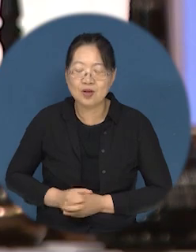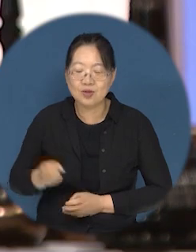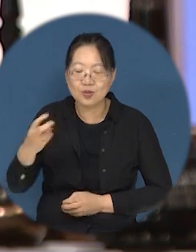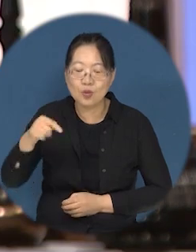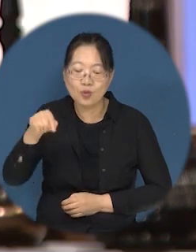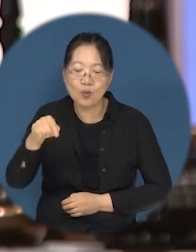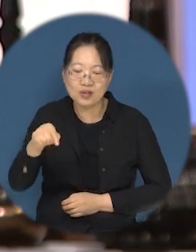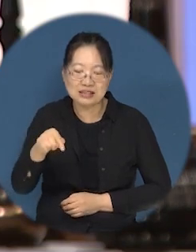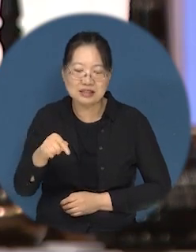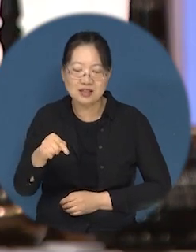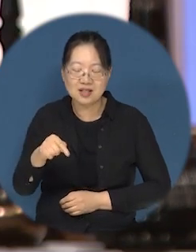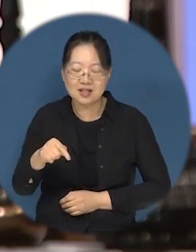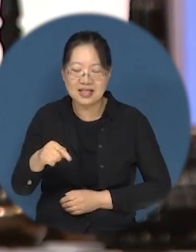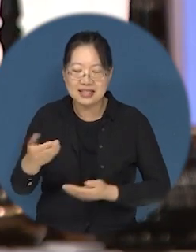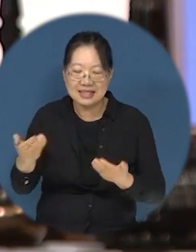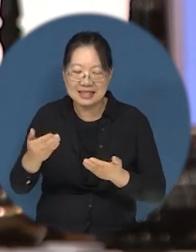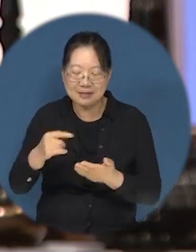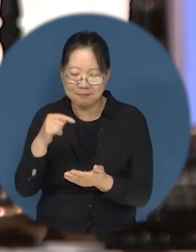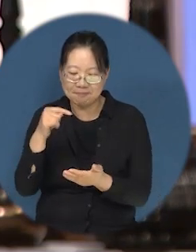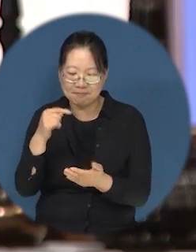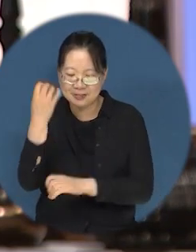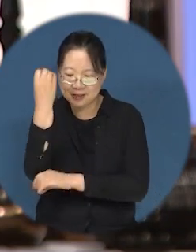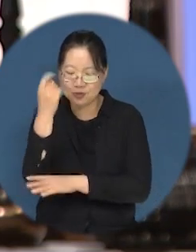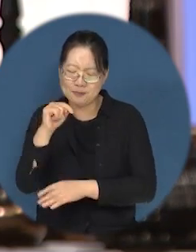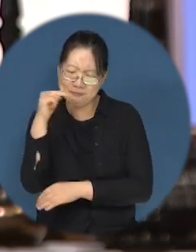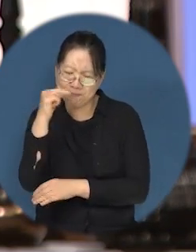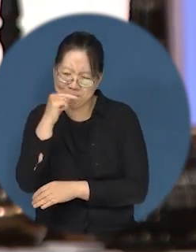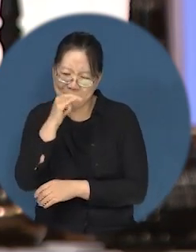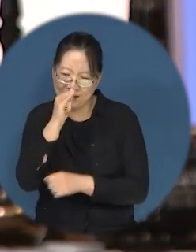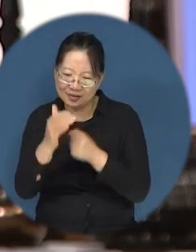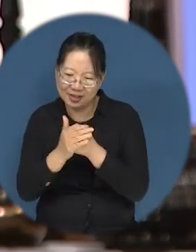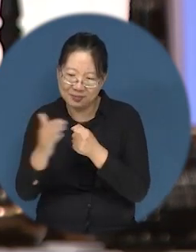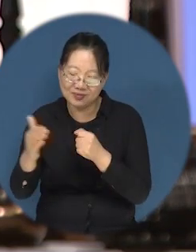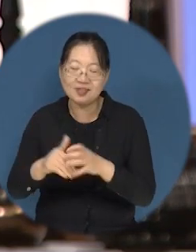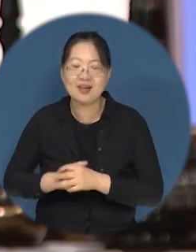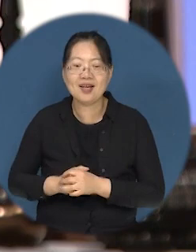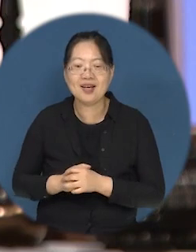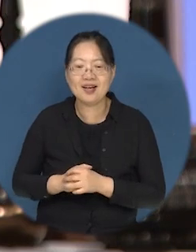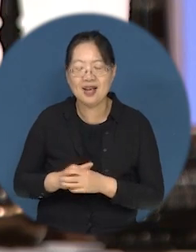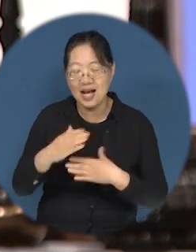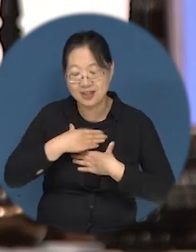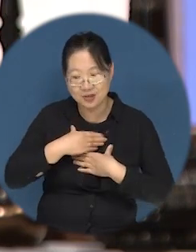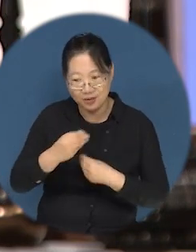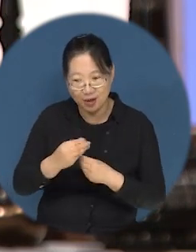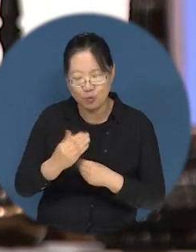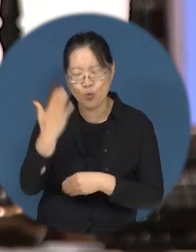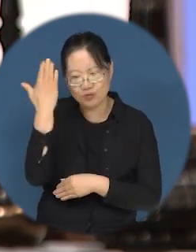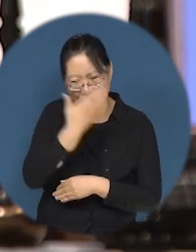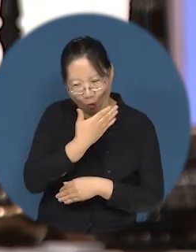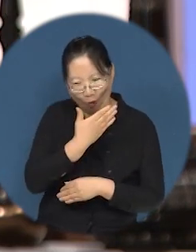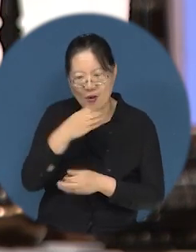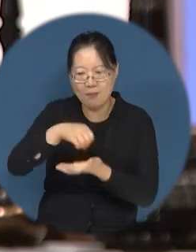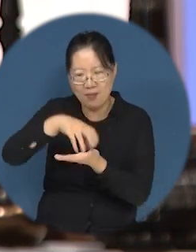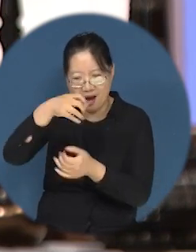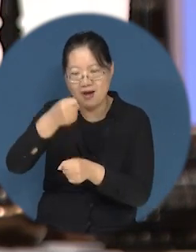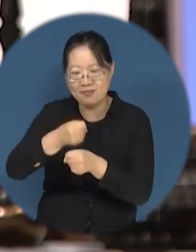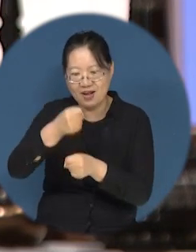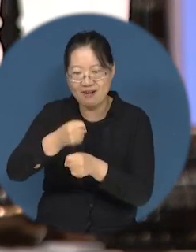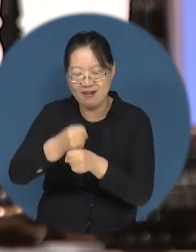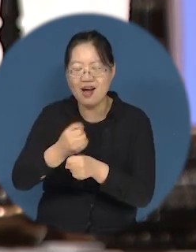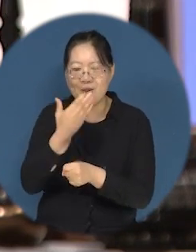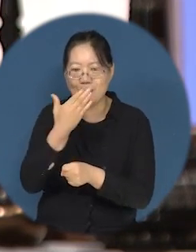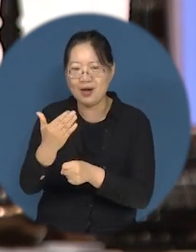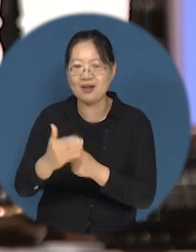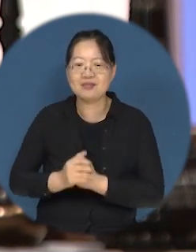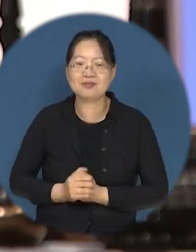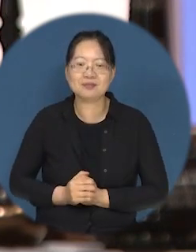기준을 적용하시더라고요. 예. 예 그래서 예. 굉장히 이 안전한, 그러니까 청결한 어떤 알겠습니다. 그런 시설을